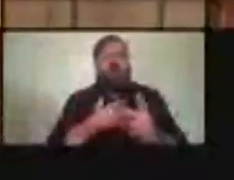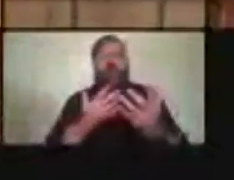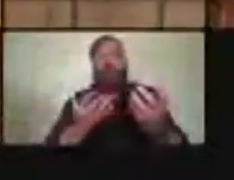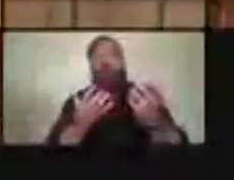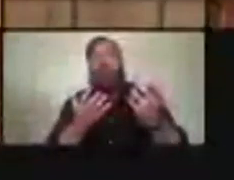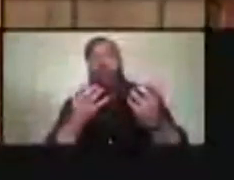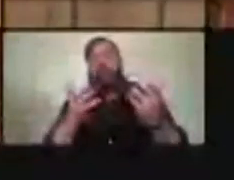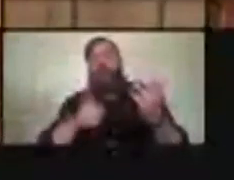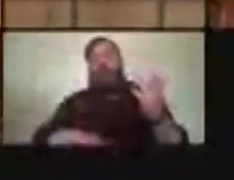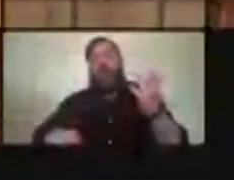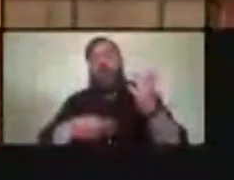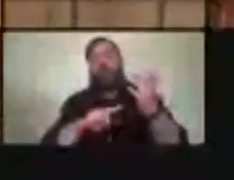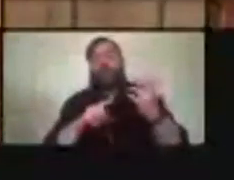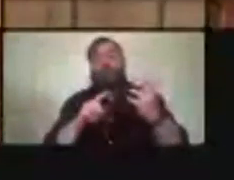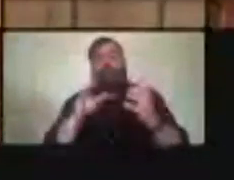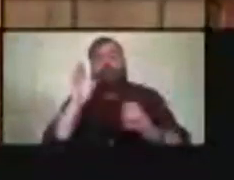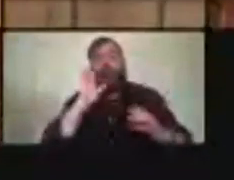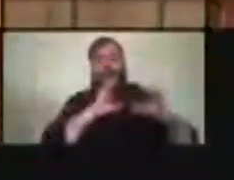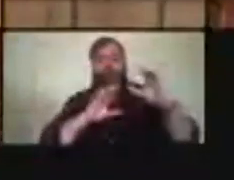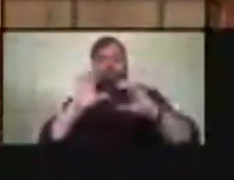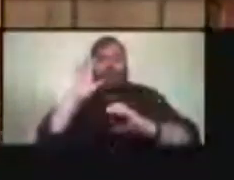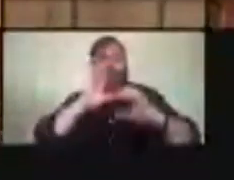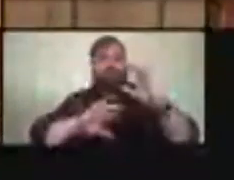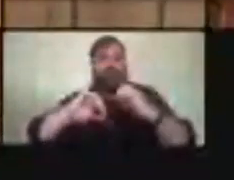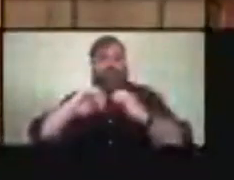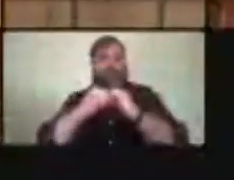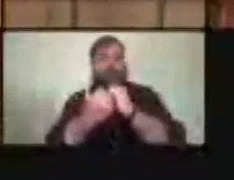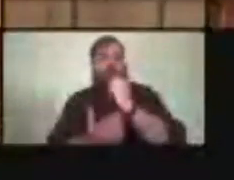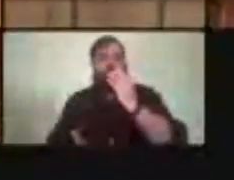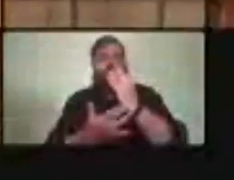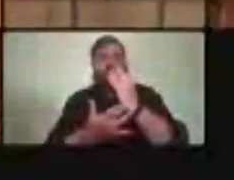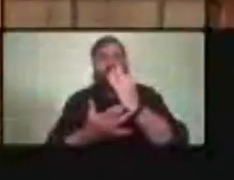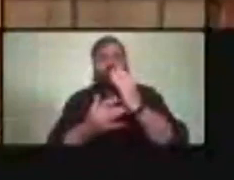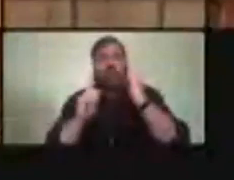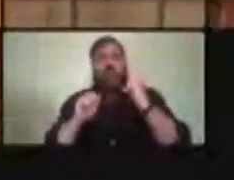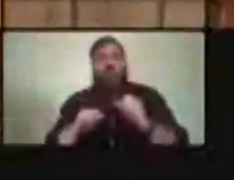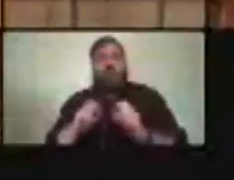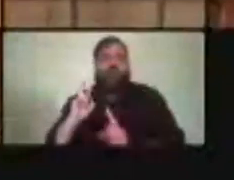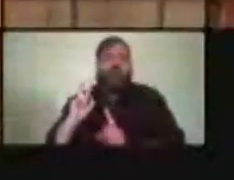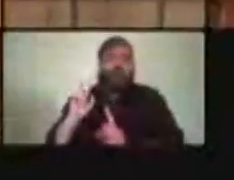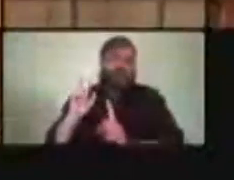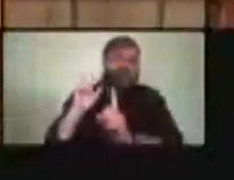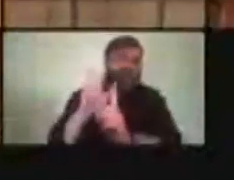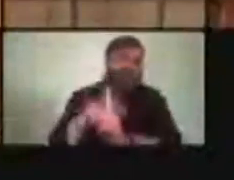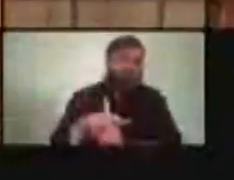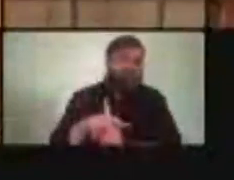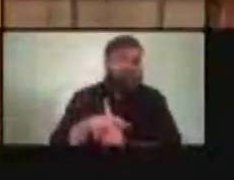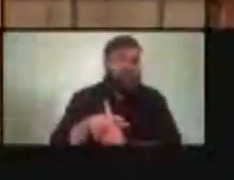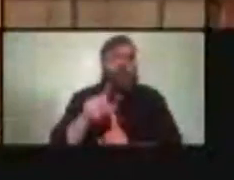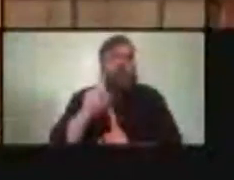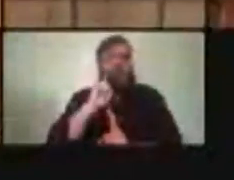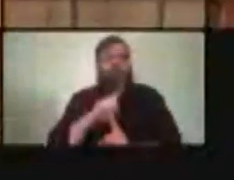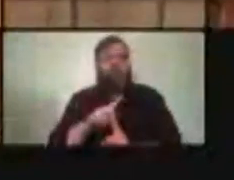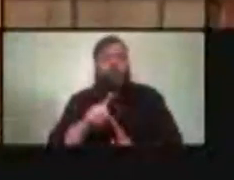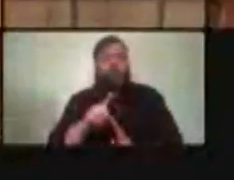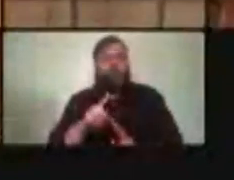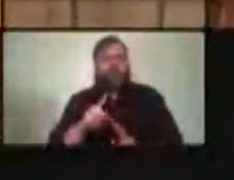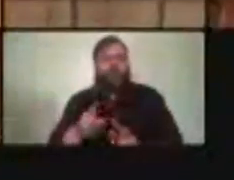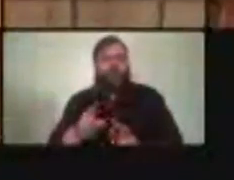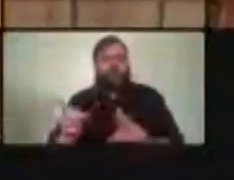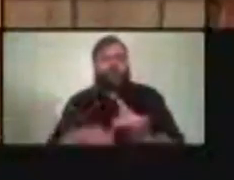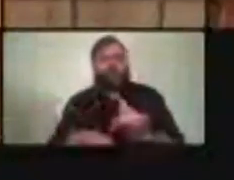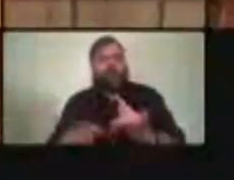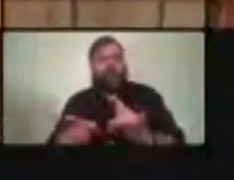protokali ya jinsi ambavyo mambo yanapaswa kuendeshwa. Kwa hivyo ningependa kuuliza ni vipi tunaweza kutumia